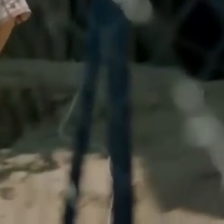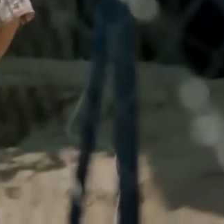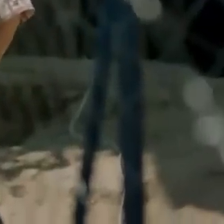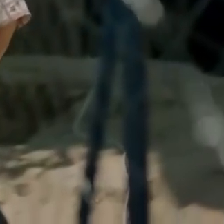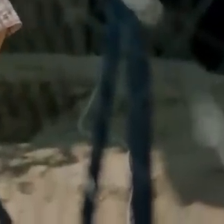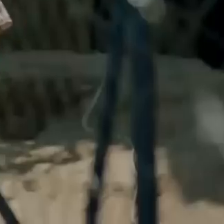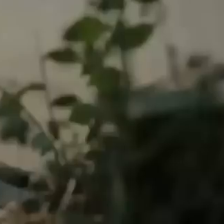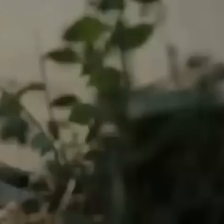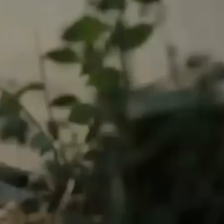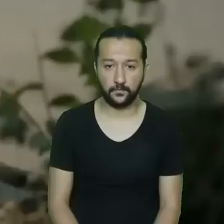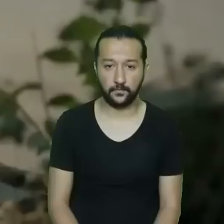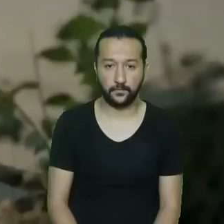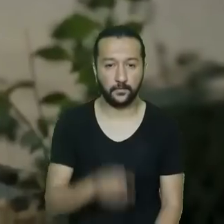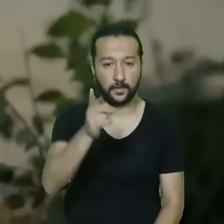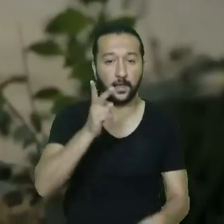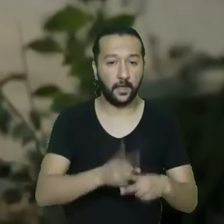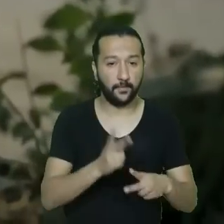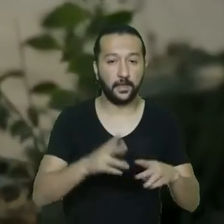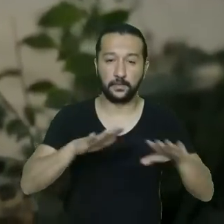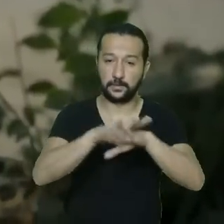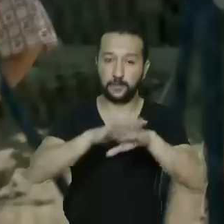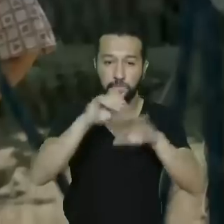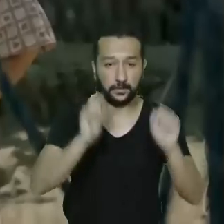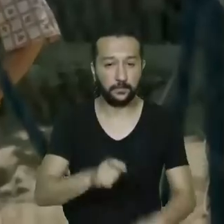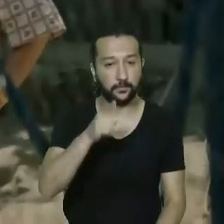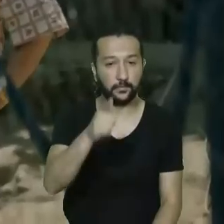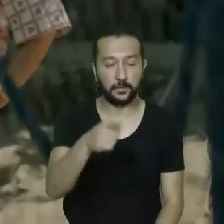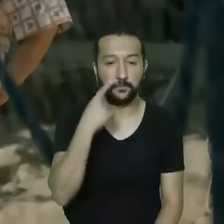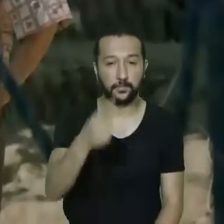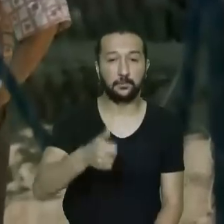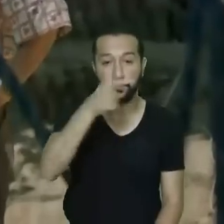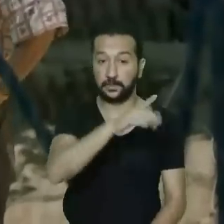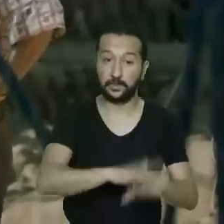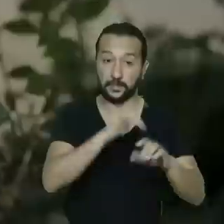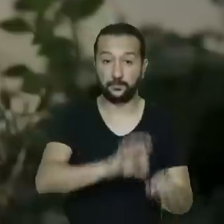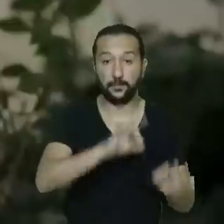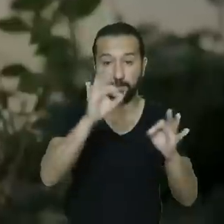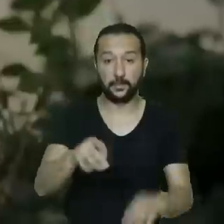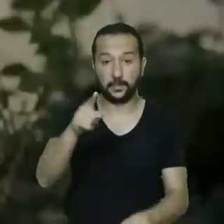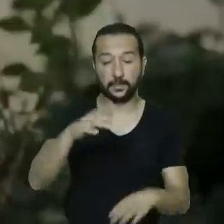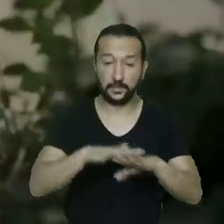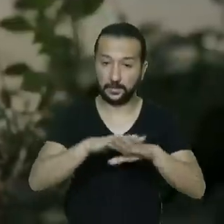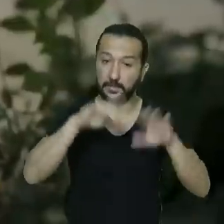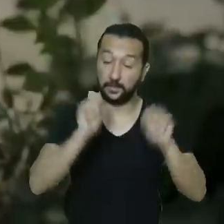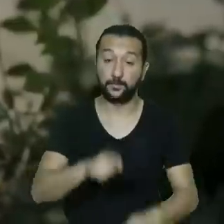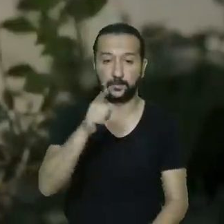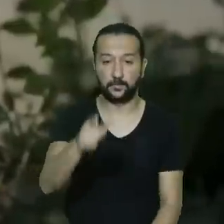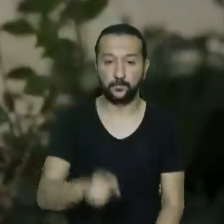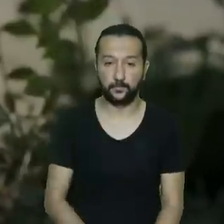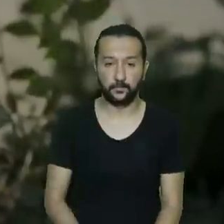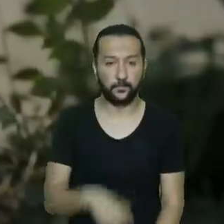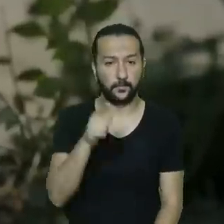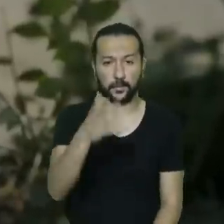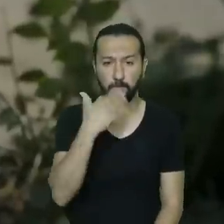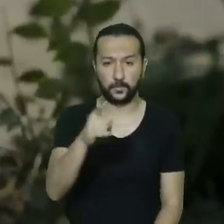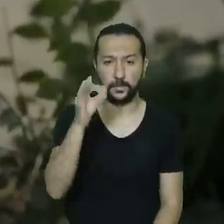çektiriyor. Hemen dikenli teli çekin gölüm. Hilmi başkan çekti ya, siz de hemen dikenli teli çekin.